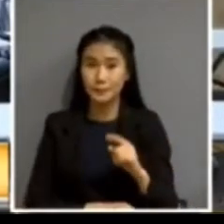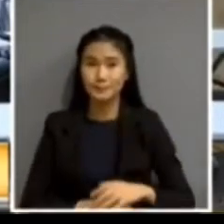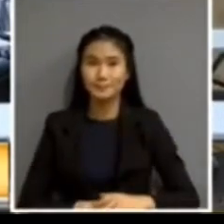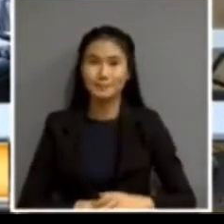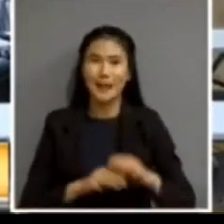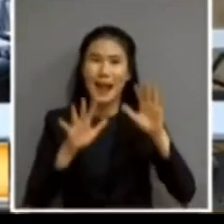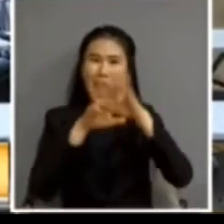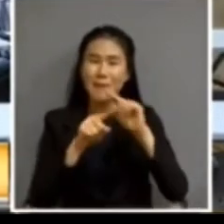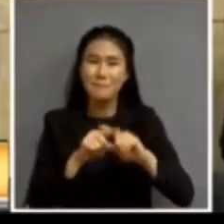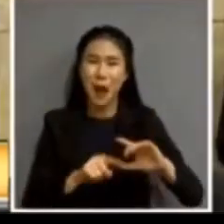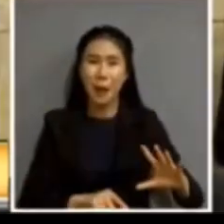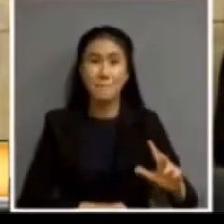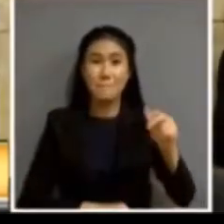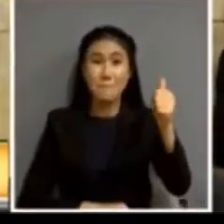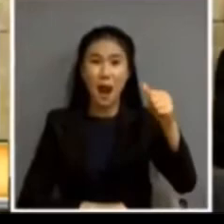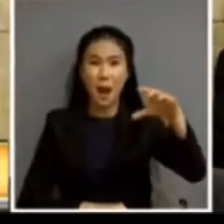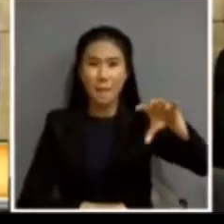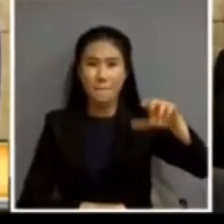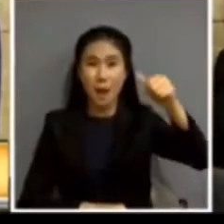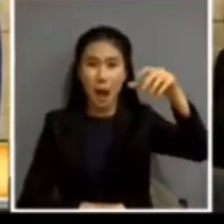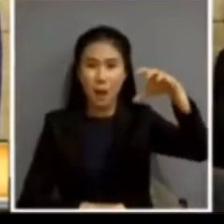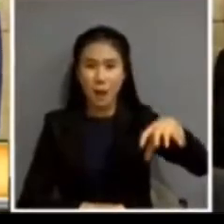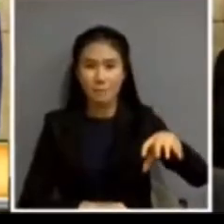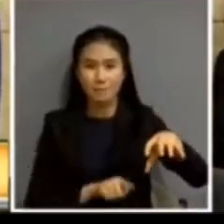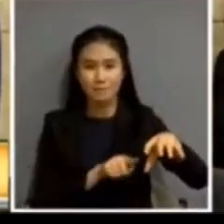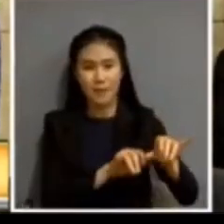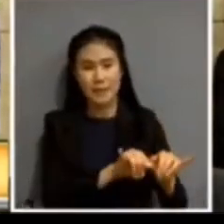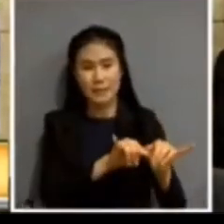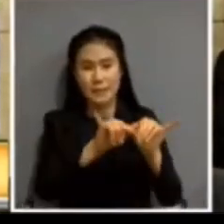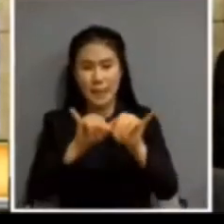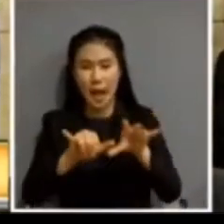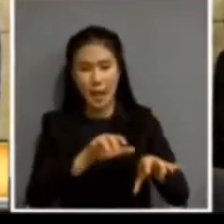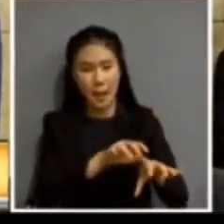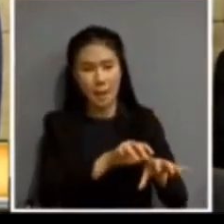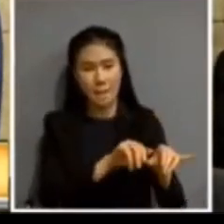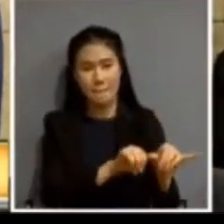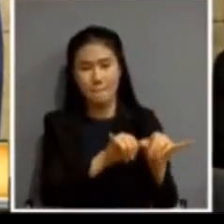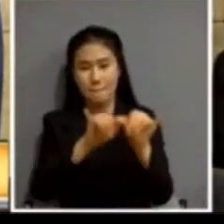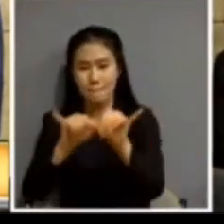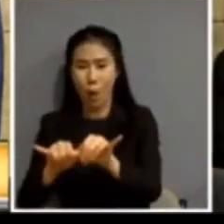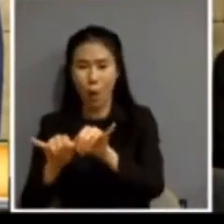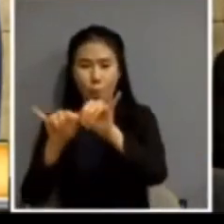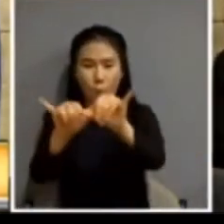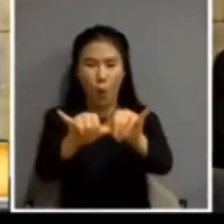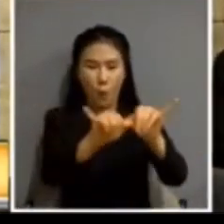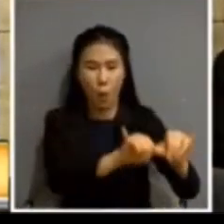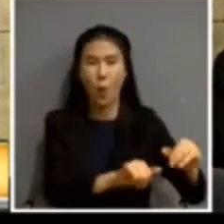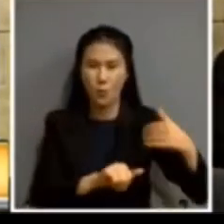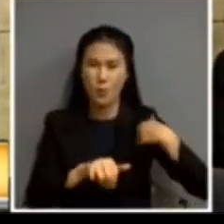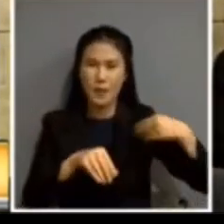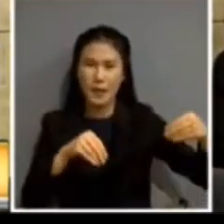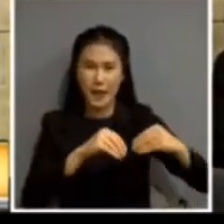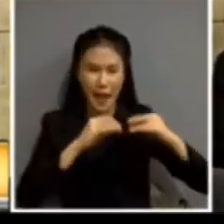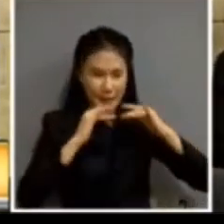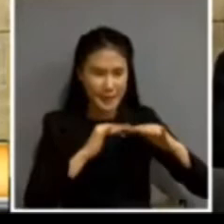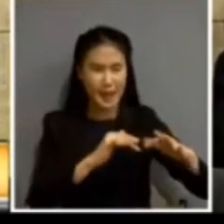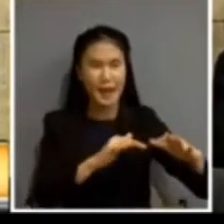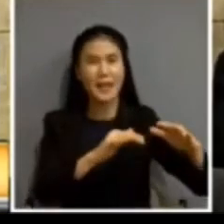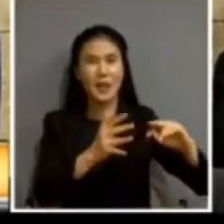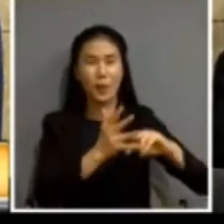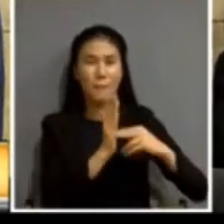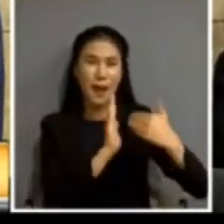ลื่อนย้ายเมืองนะครับจากเมืองที่อยู่ปัจจุบันเนี่ยจะมีการเคลื่อนย้ายเมืองมาสู่ใจฝั่งทะเลด้านตะวันออกม